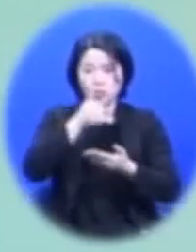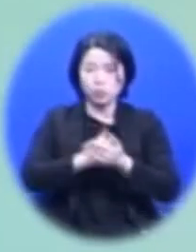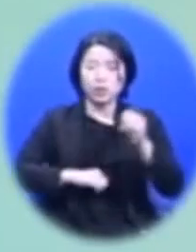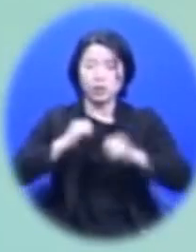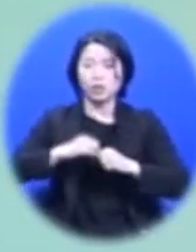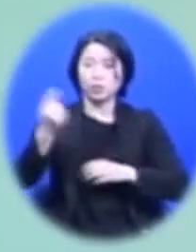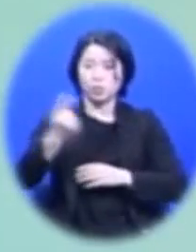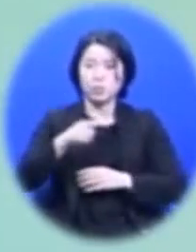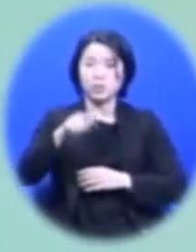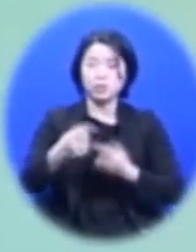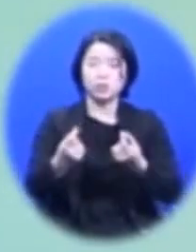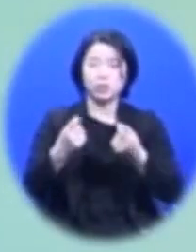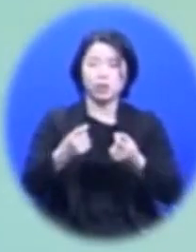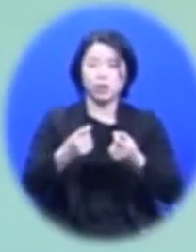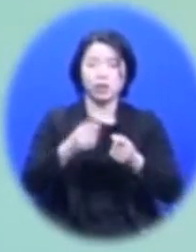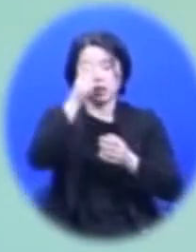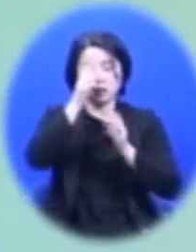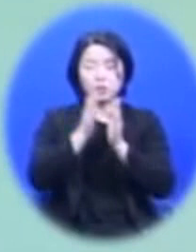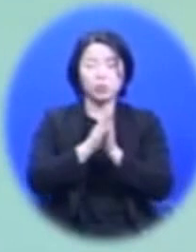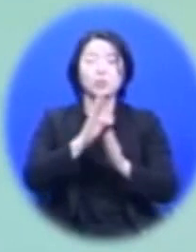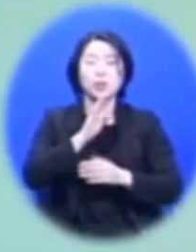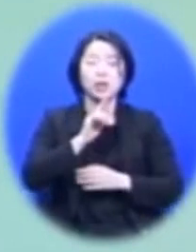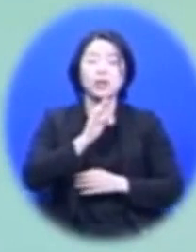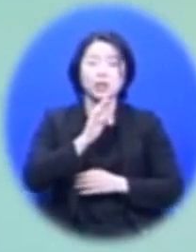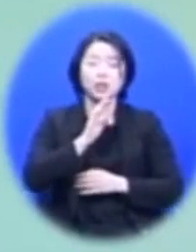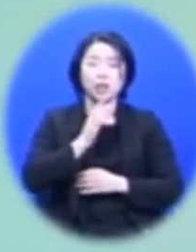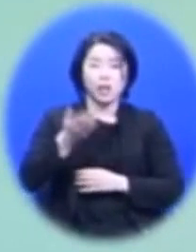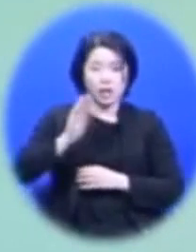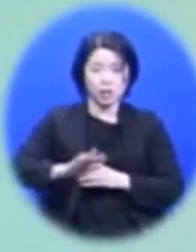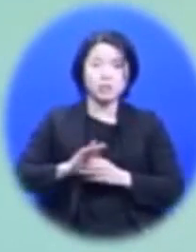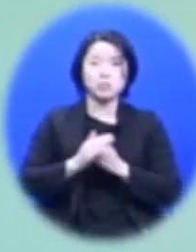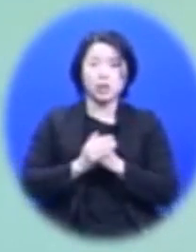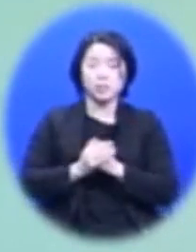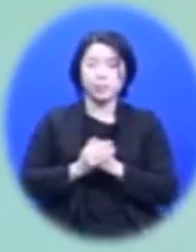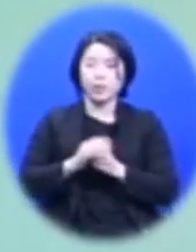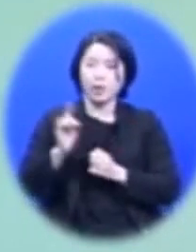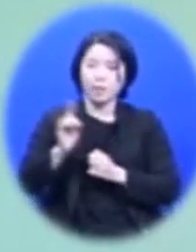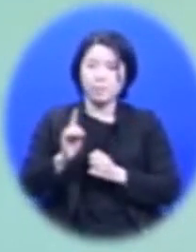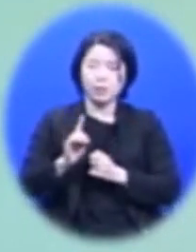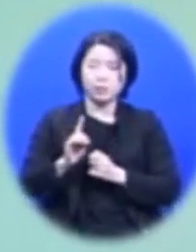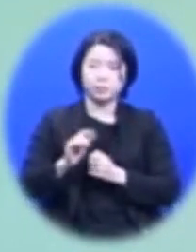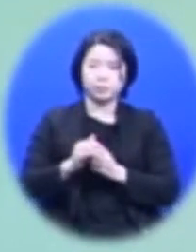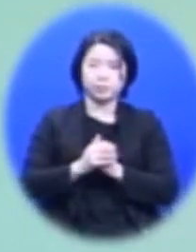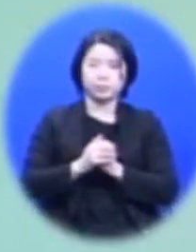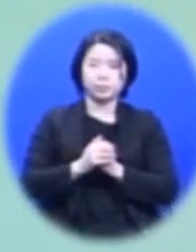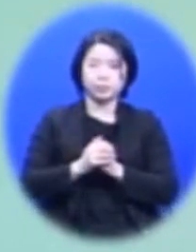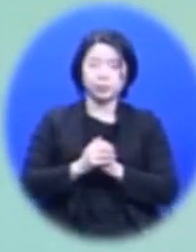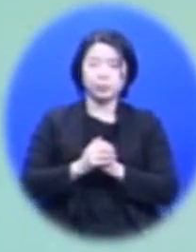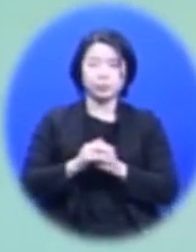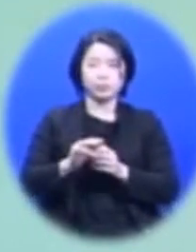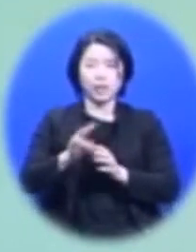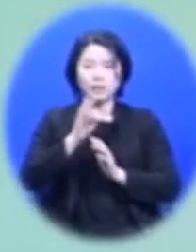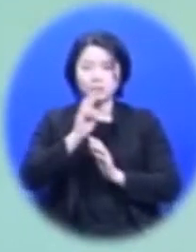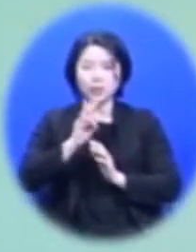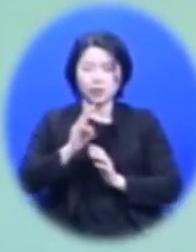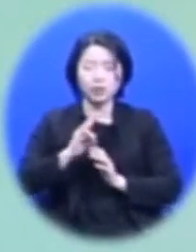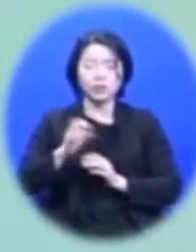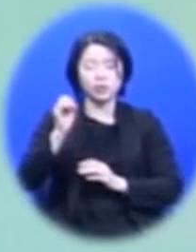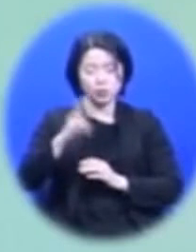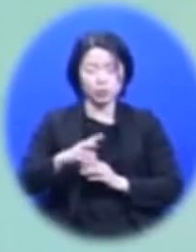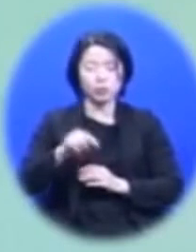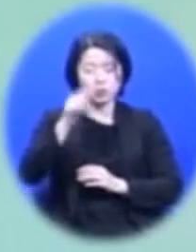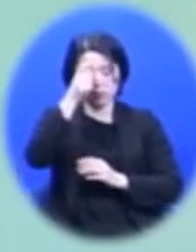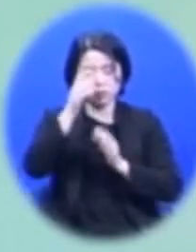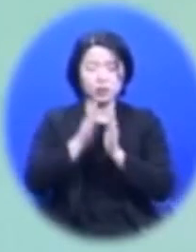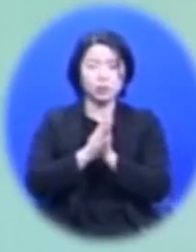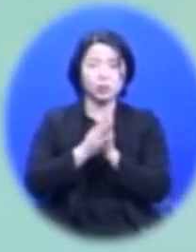그렇게 기도할 수밖에 없겠죠. 그러나 아주 그냥 예언이 돼요. 다음 주에도 또 그렇게 기도할